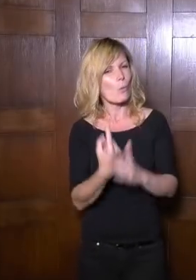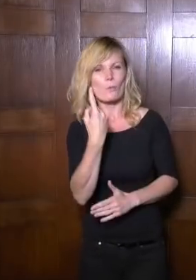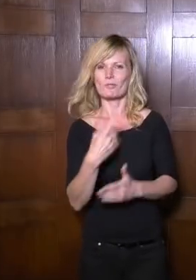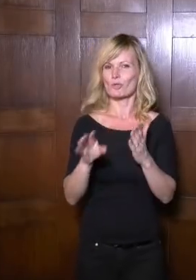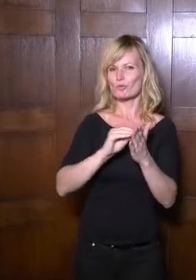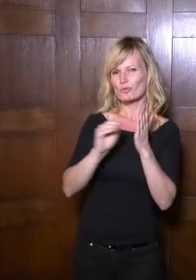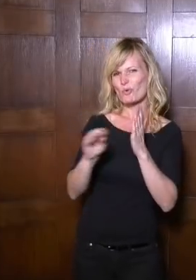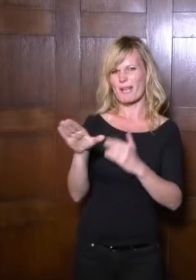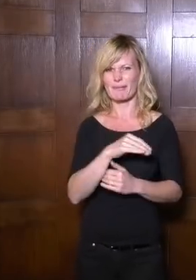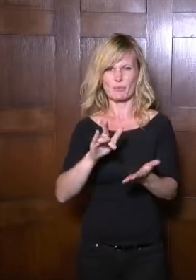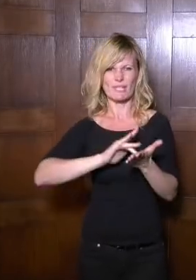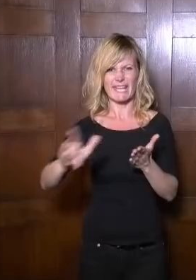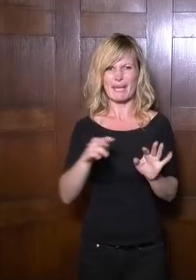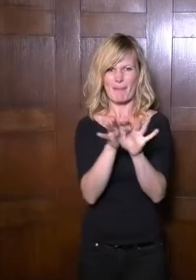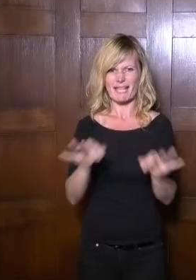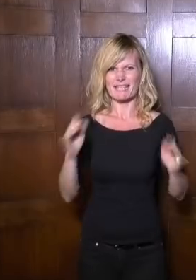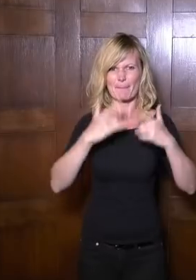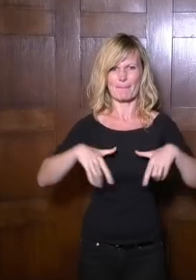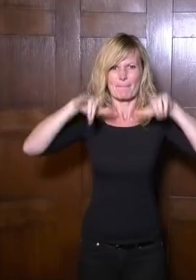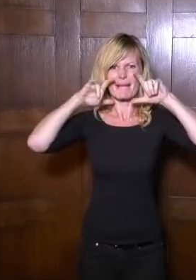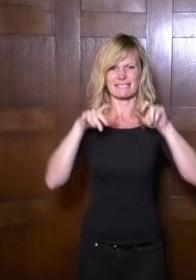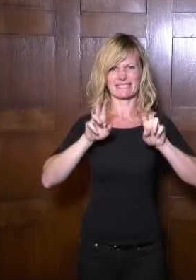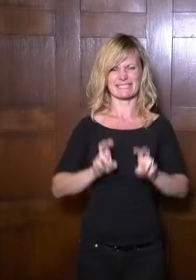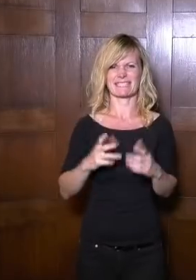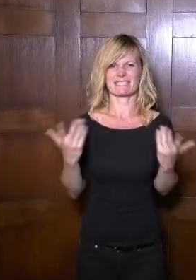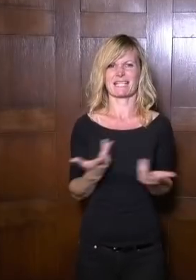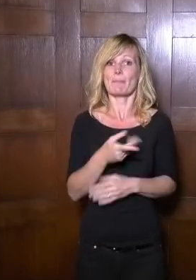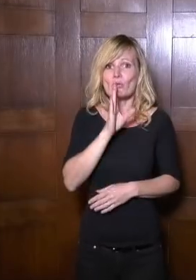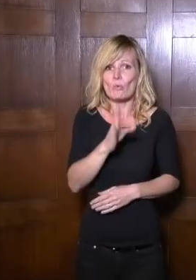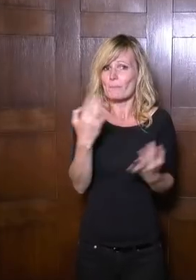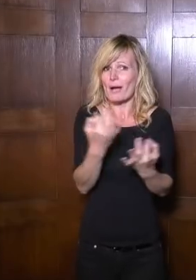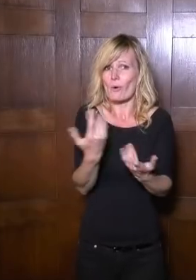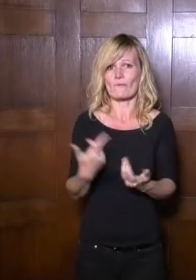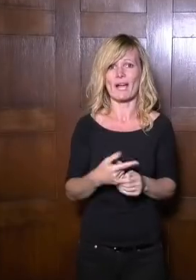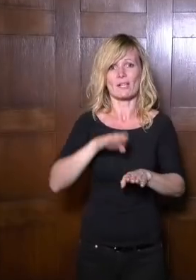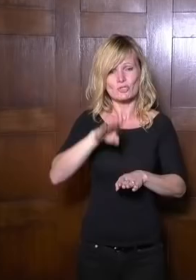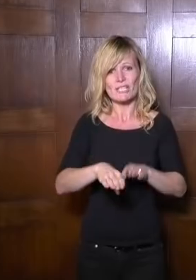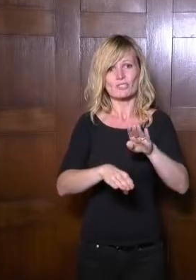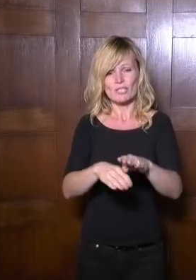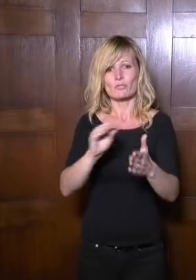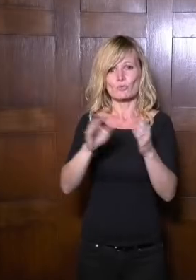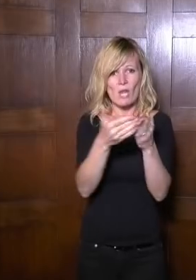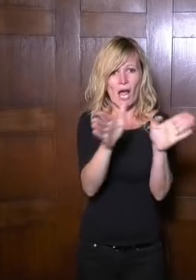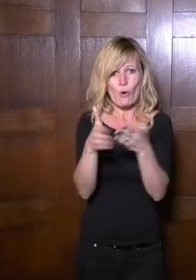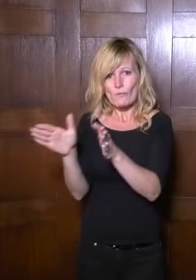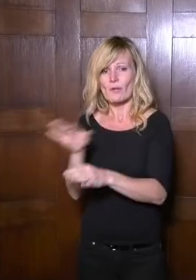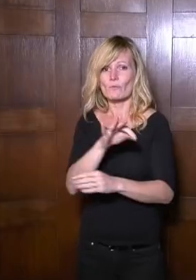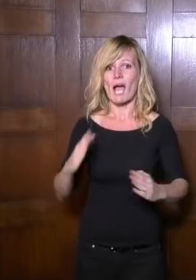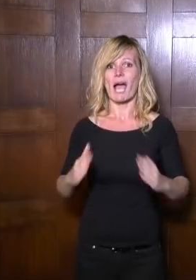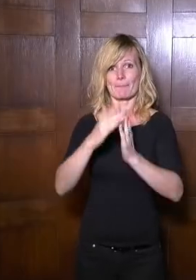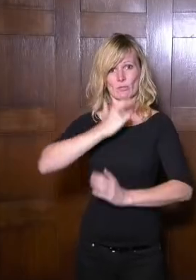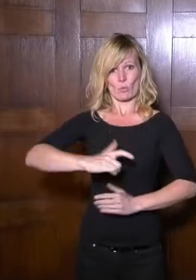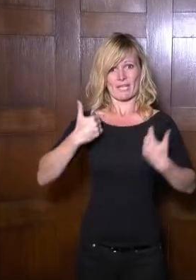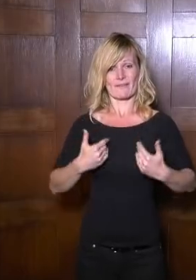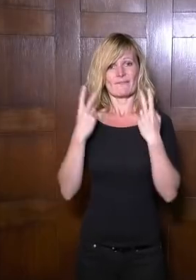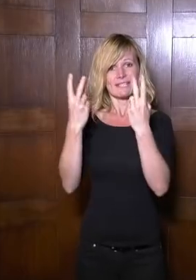mit Hygienemaßnahmen wie Schutzmasken zu sitzen. Aber es ist notwendig, denn die schrittweise Schulöffnung ist auch nicht nur für Abiturienten wichtig, sondern